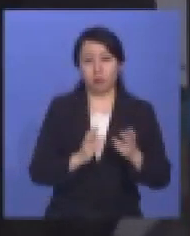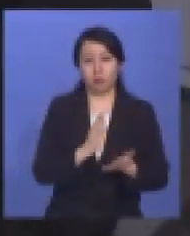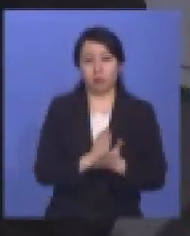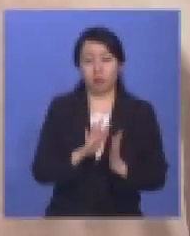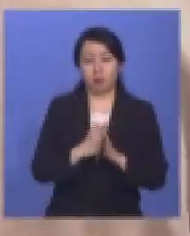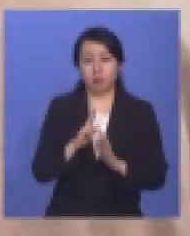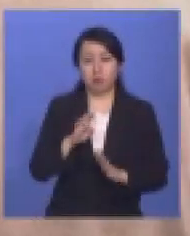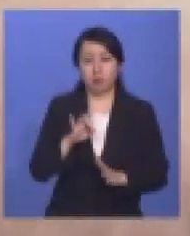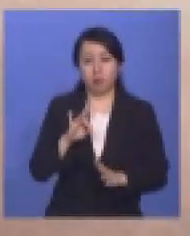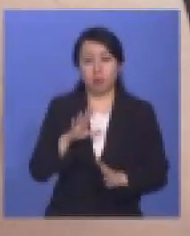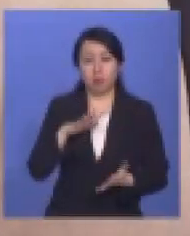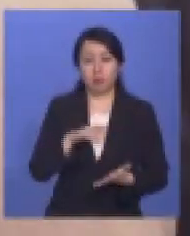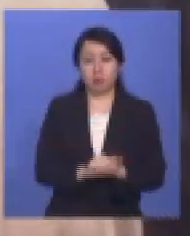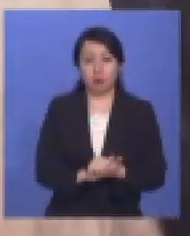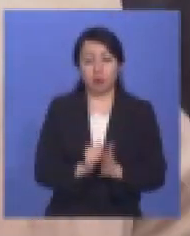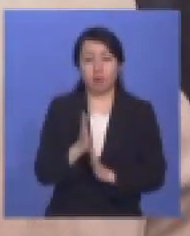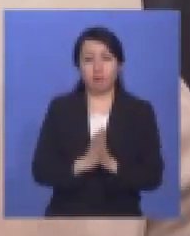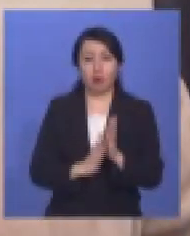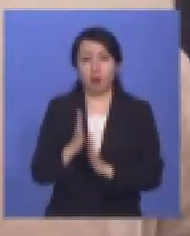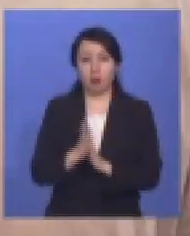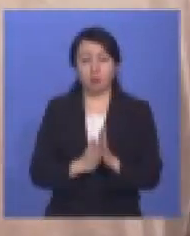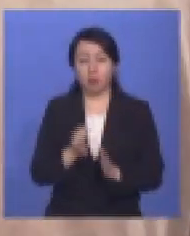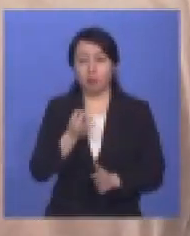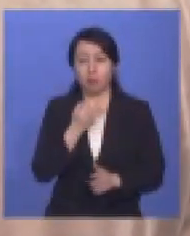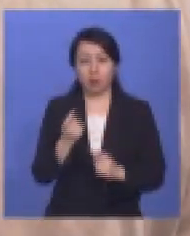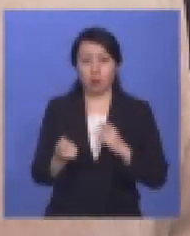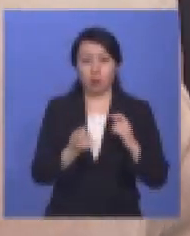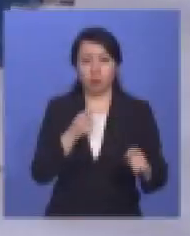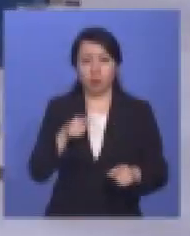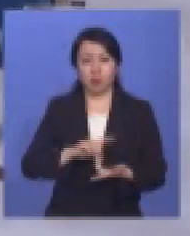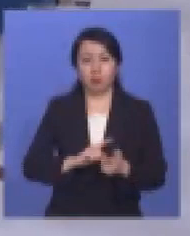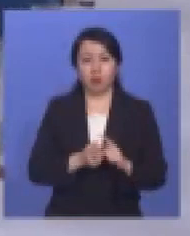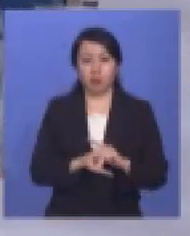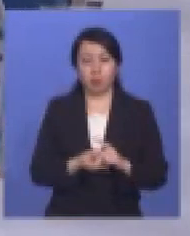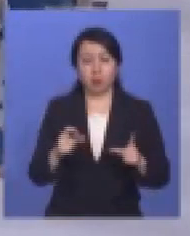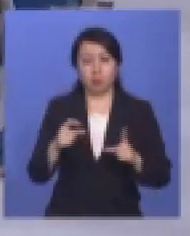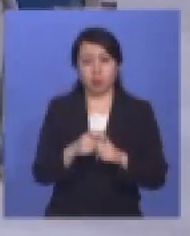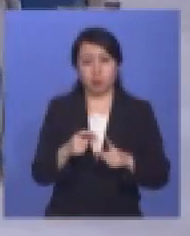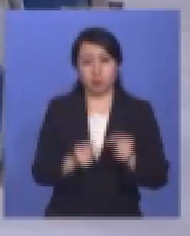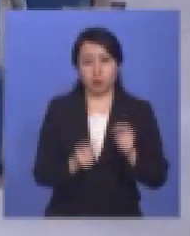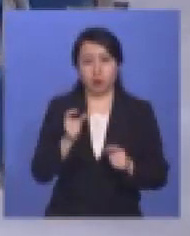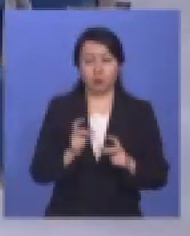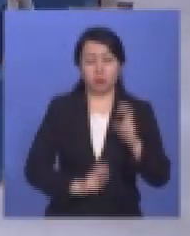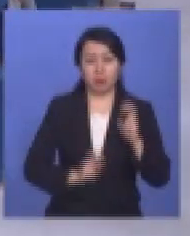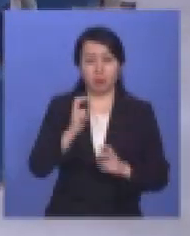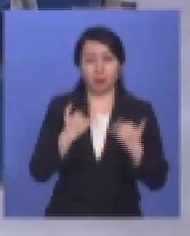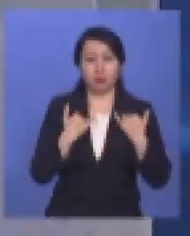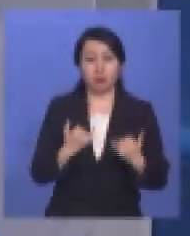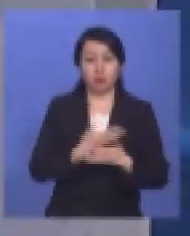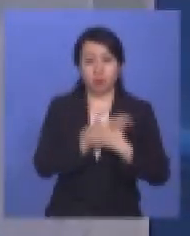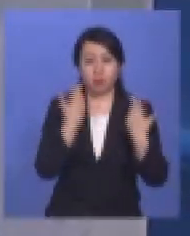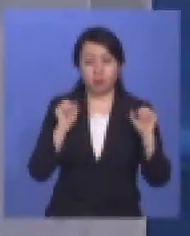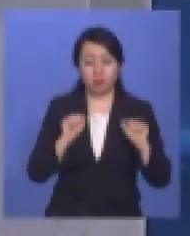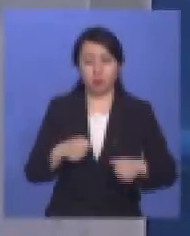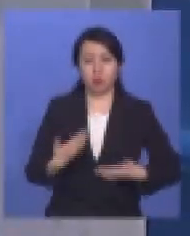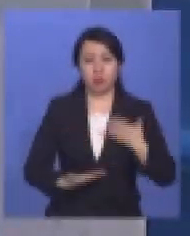в Семипалатинске, занимается выращиванием масличных культур и их переработкой. По словам руководства завода, сегодня нет возможности